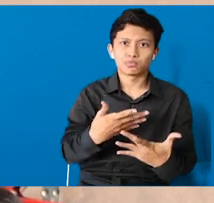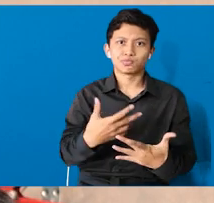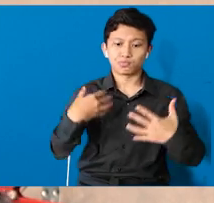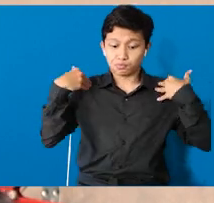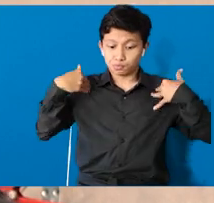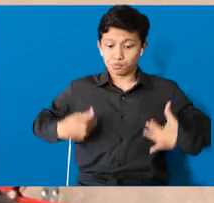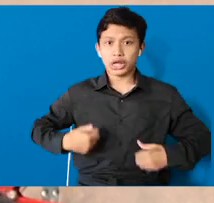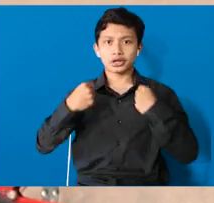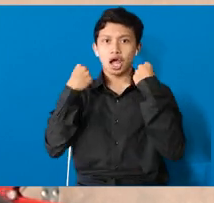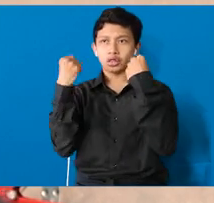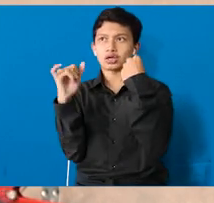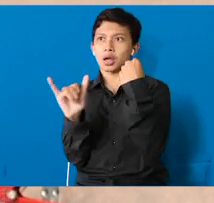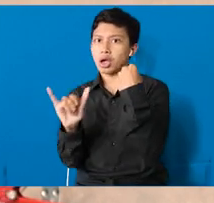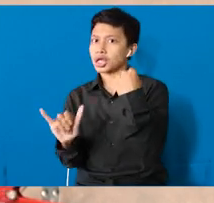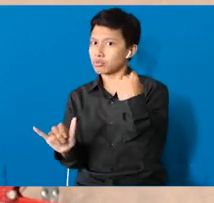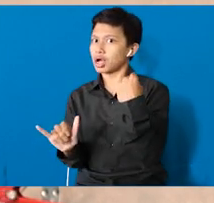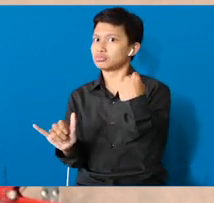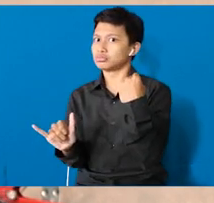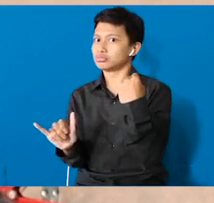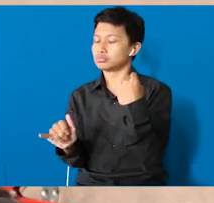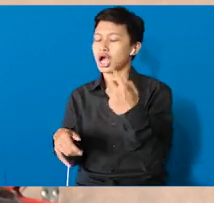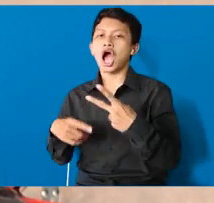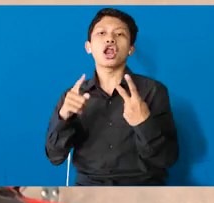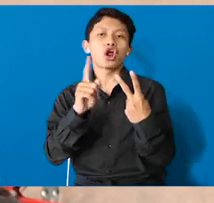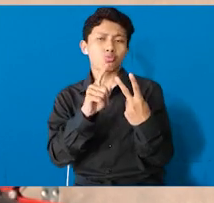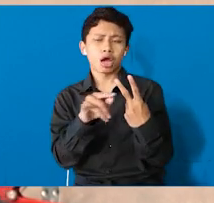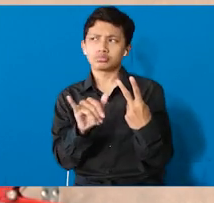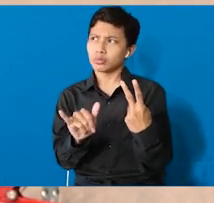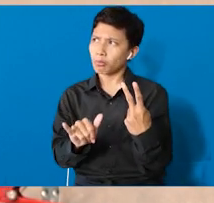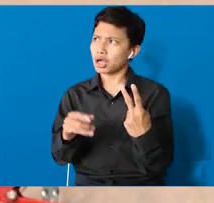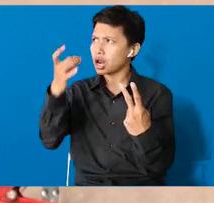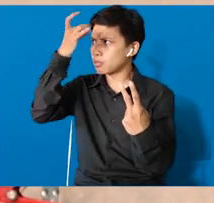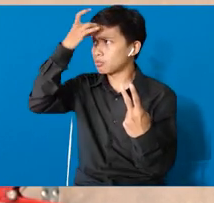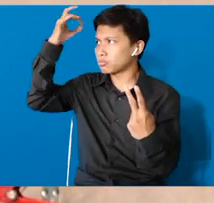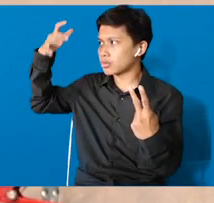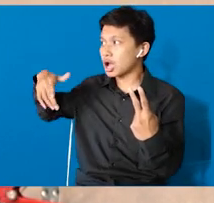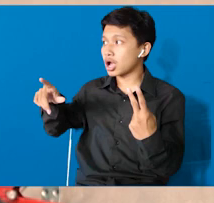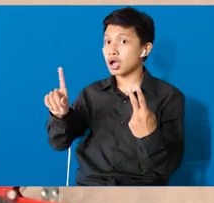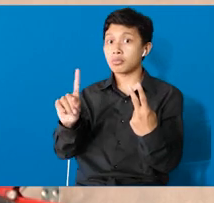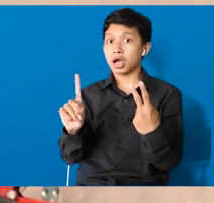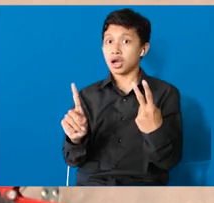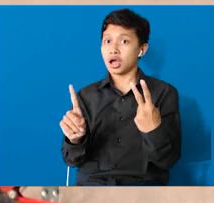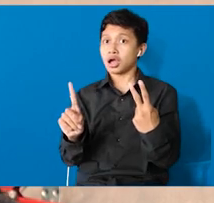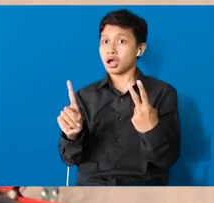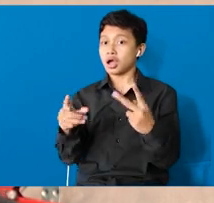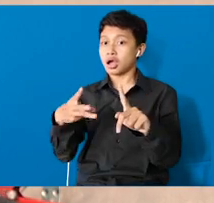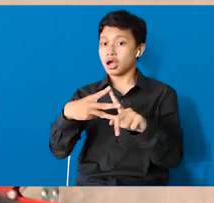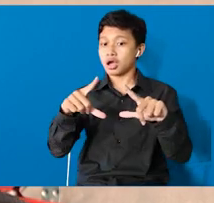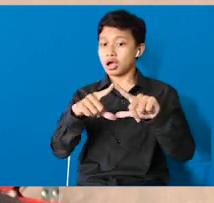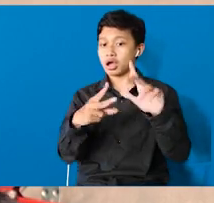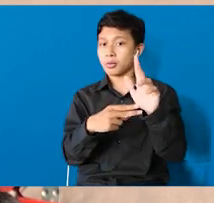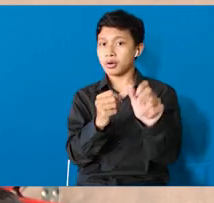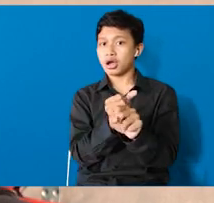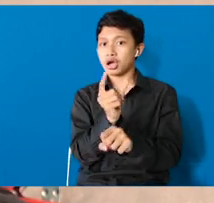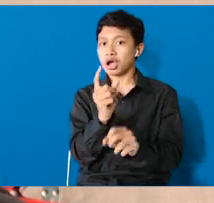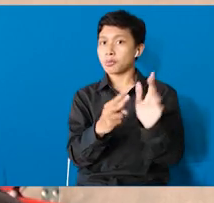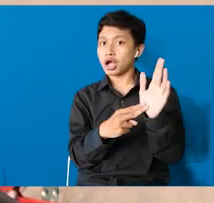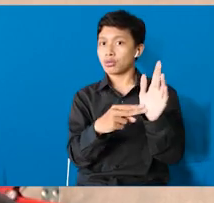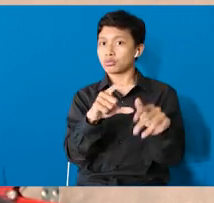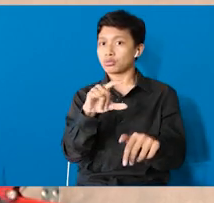bidang kesehatan. Lalu masih ada 2 lagi, yaitu di Kelurahan Bangun Cipto dan Kelurahan